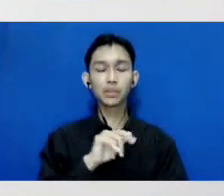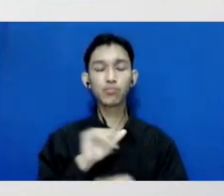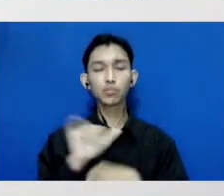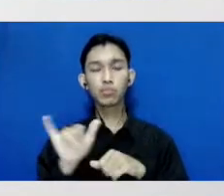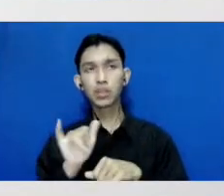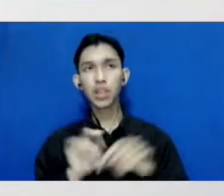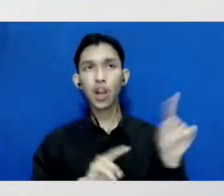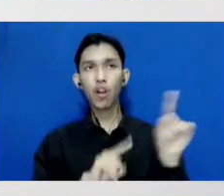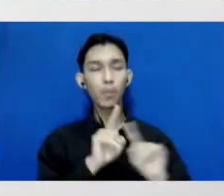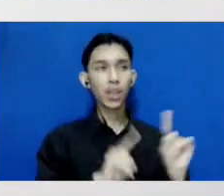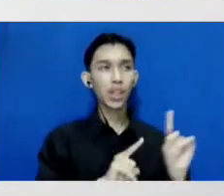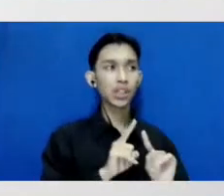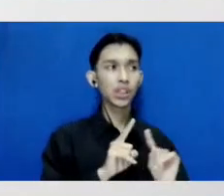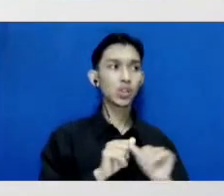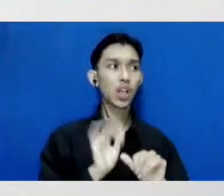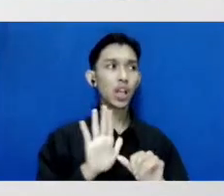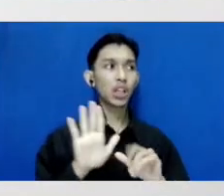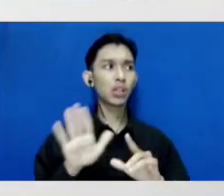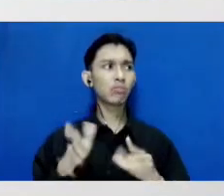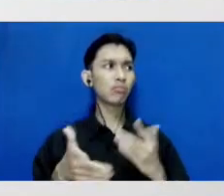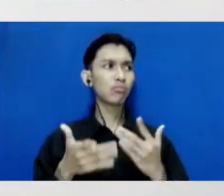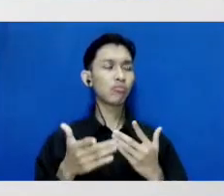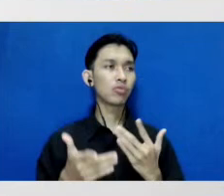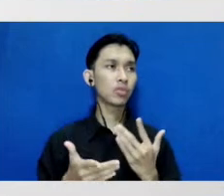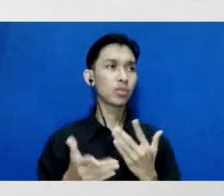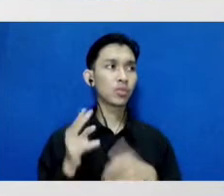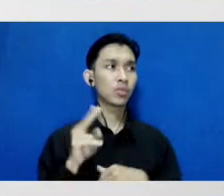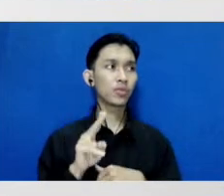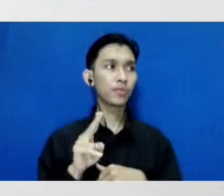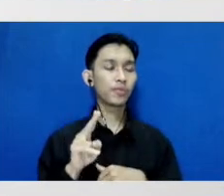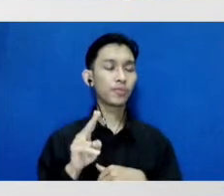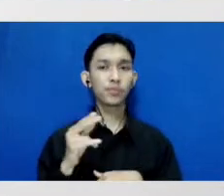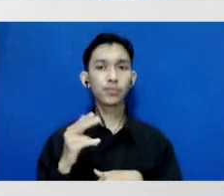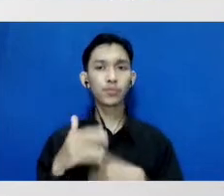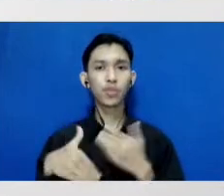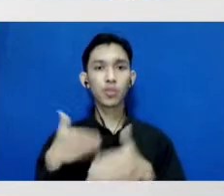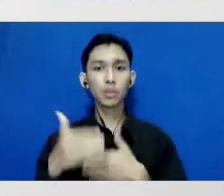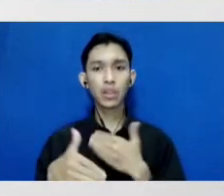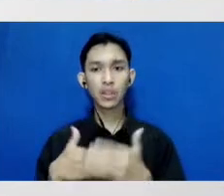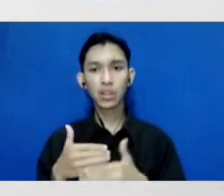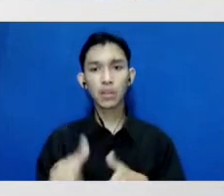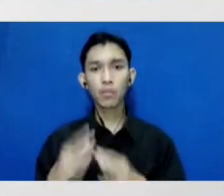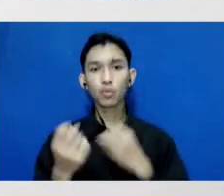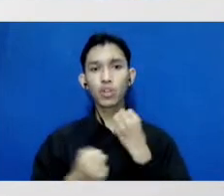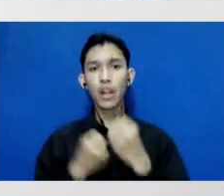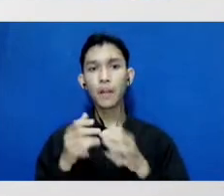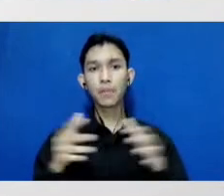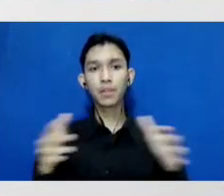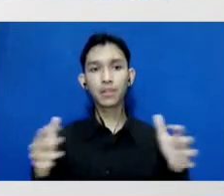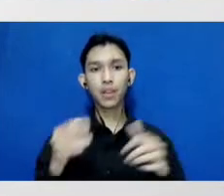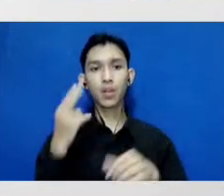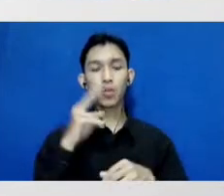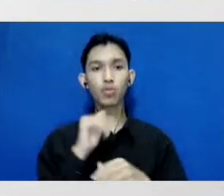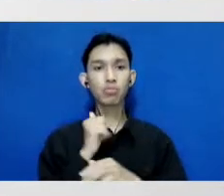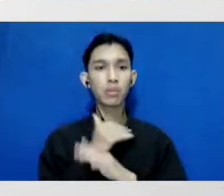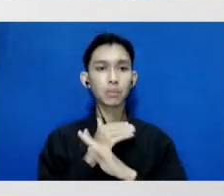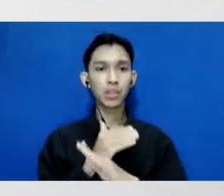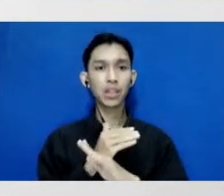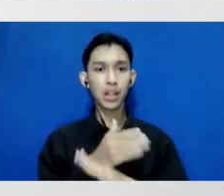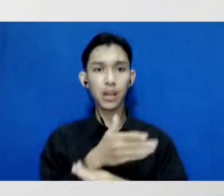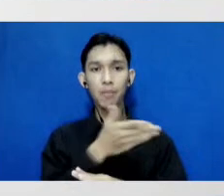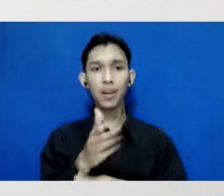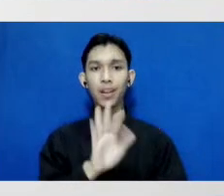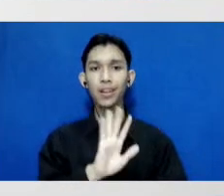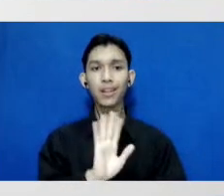yang akan berimplikasi misalnya pada operasional dari perusahaan-perusahaan besar untuk mencegah agar mereka tidak